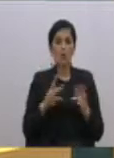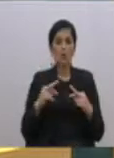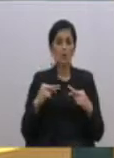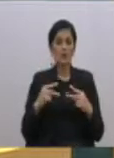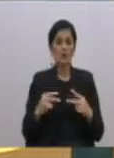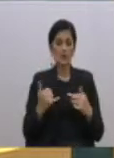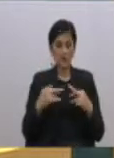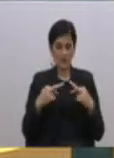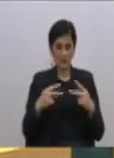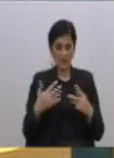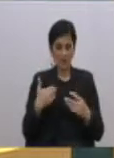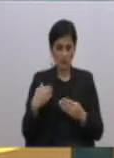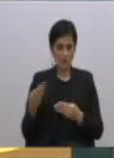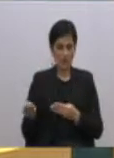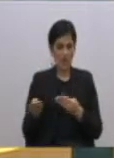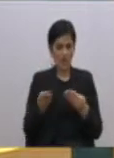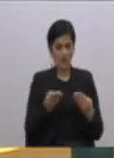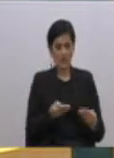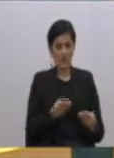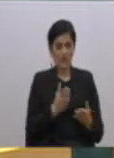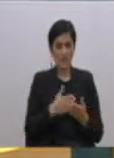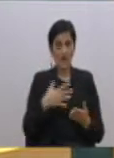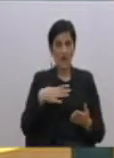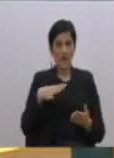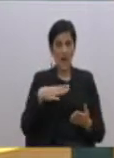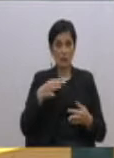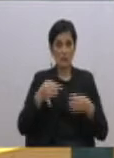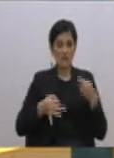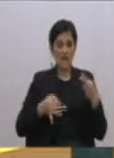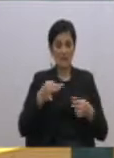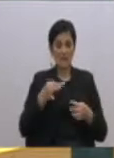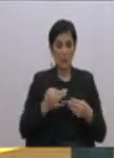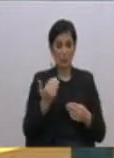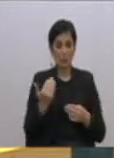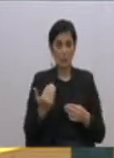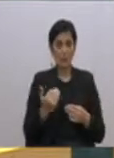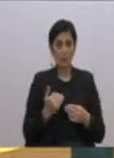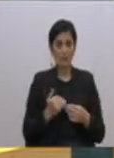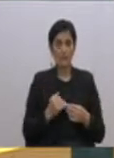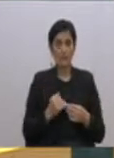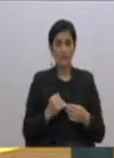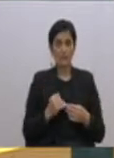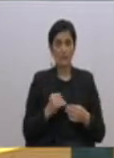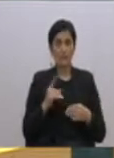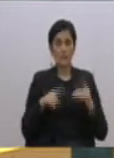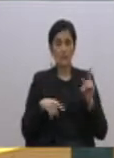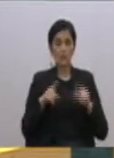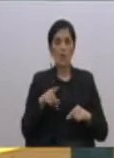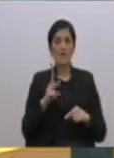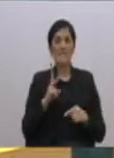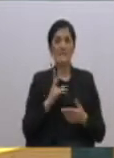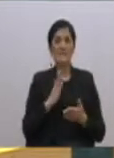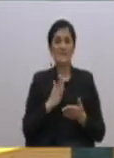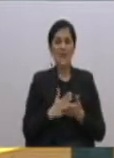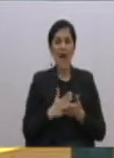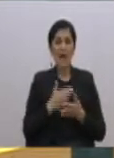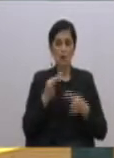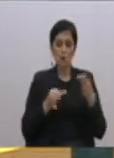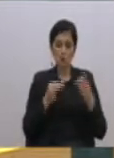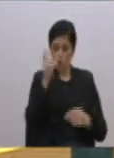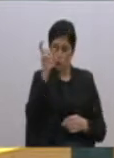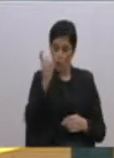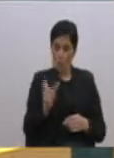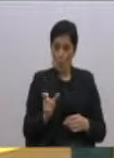უშლებების დღეს არის ჩვენთან წარმოდგენილი ქართულ სასამართლოს. Zogadat, vin are Mosamartle. Tavicot, albat,